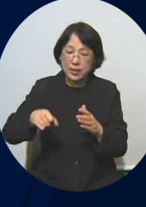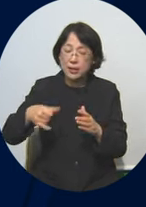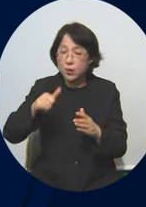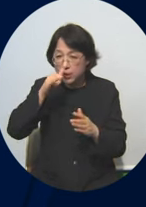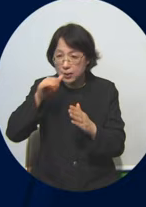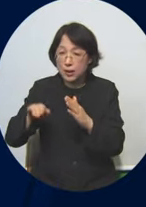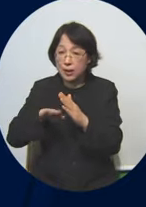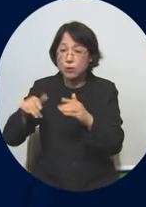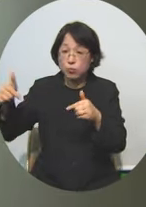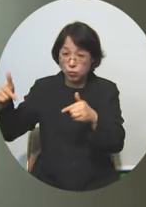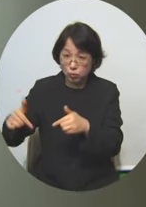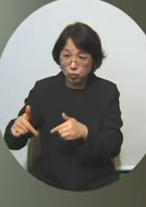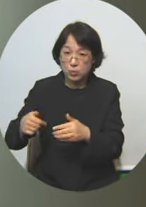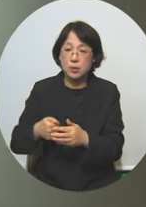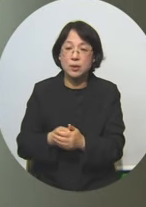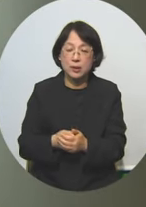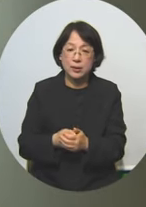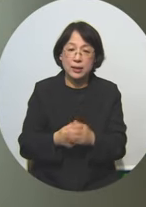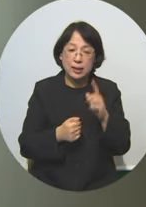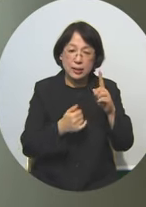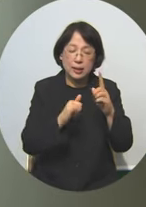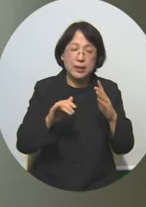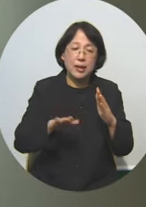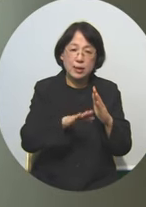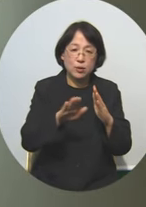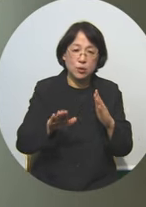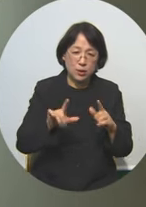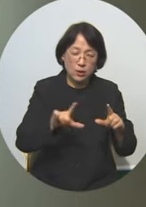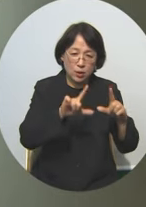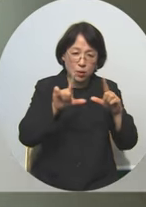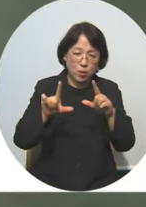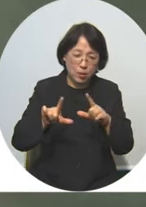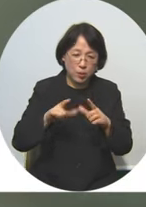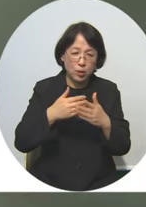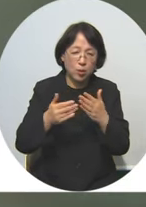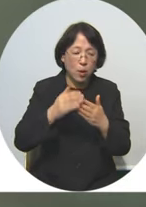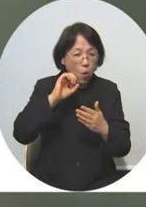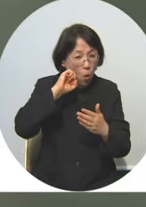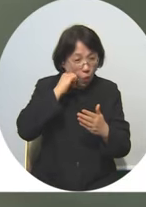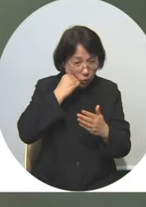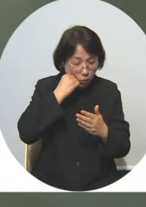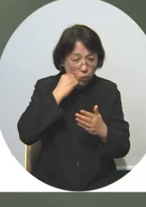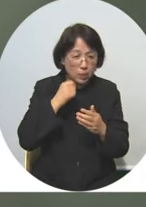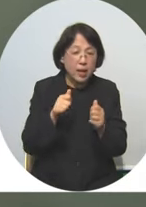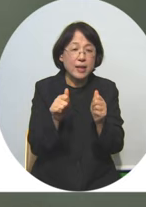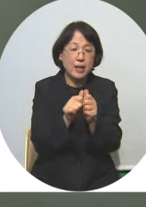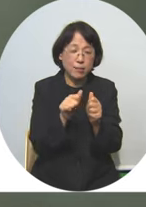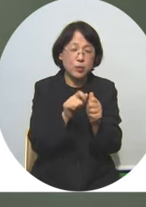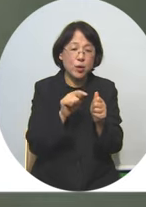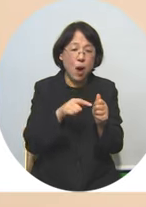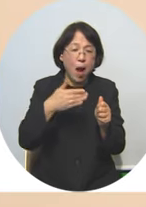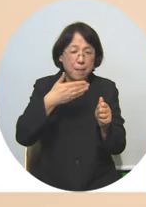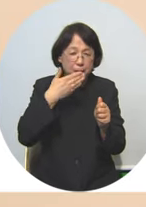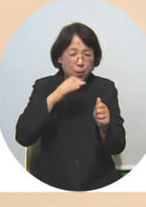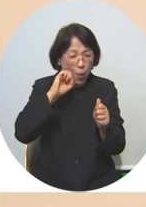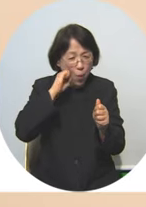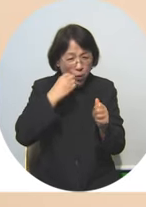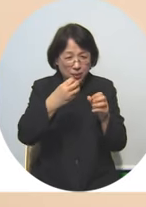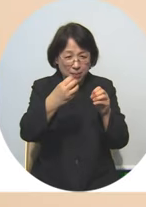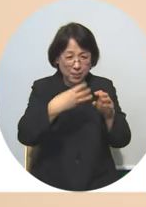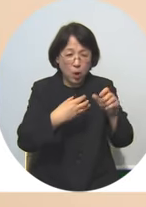것으로 나타났습니다. 1인 가구가 생활하면서 겪는 어려움은 남성의 경우 균형 잡힌 식사가 어렵다는